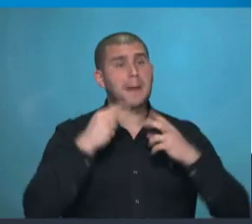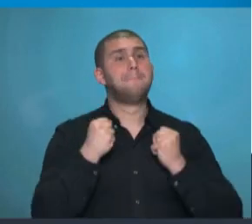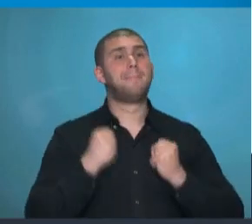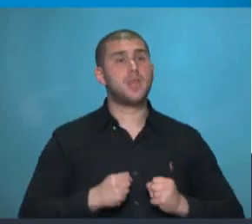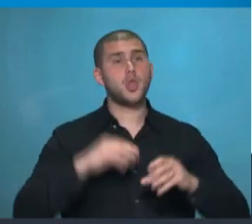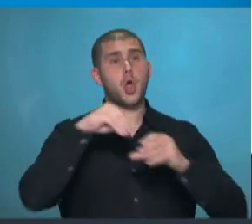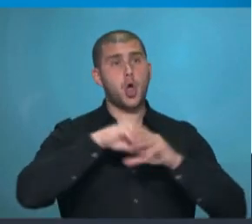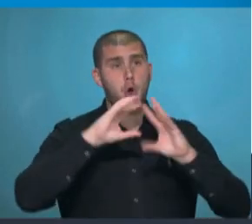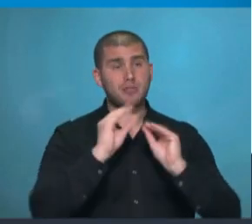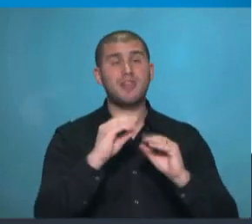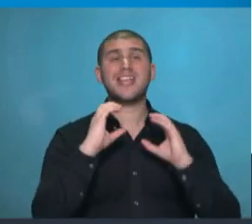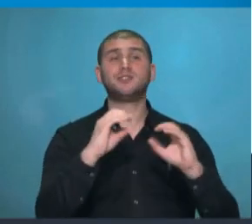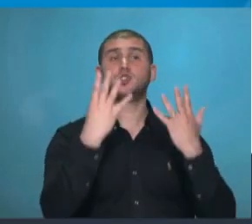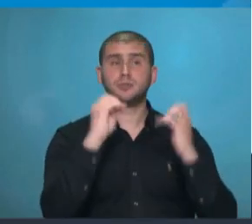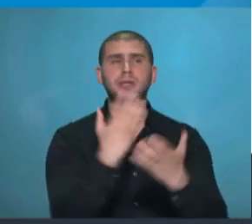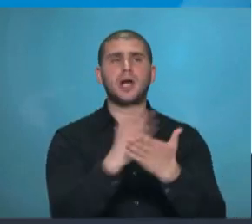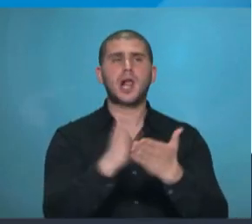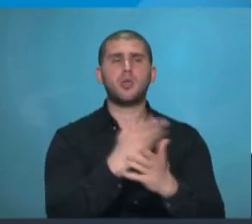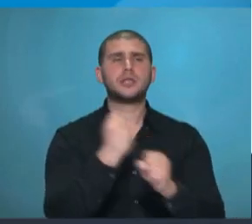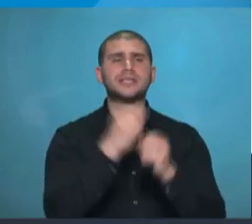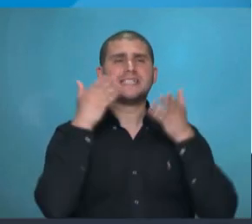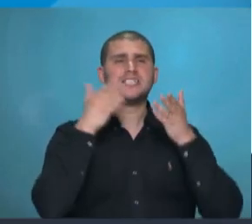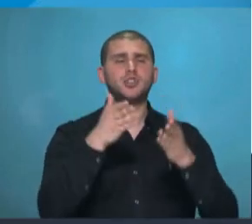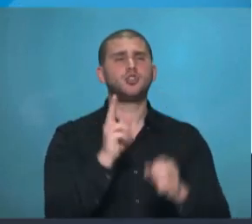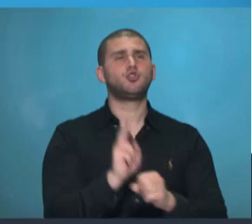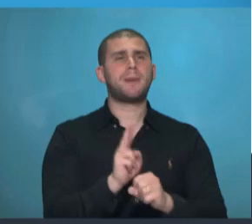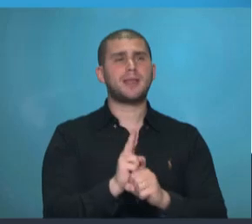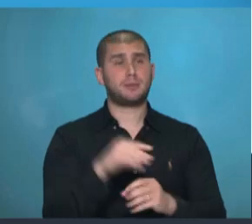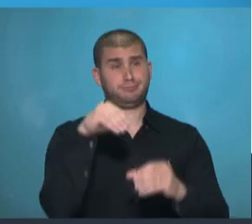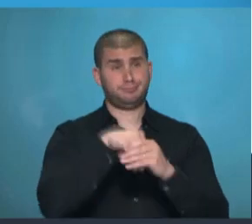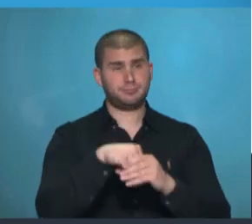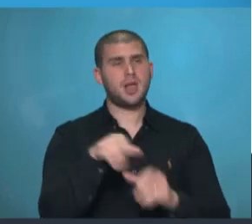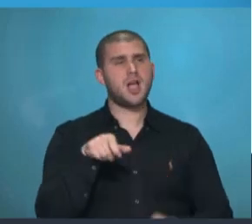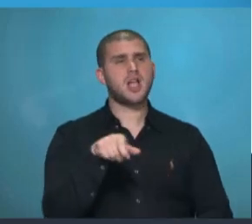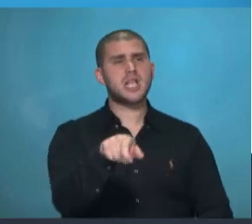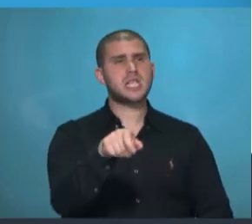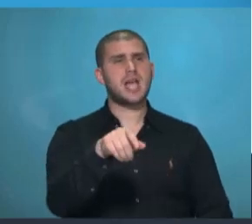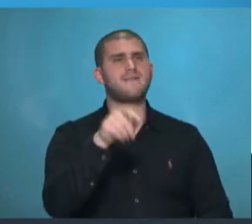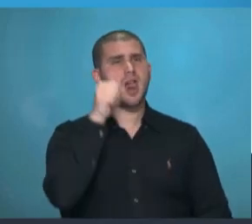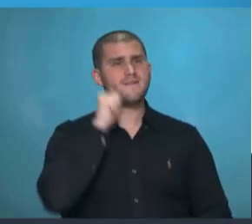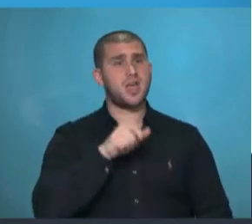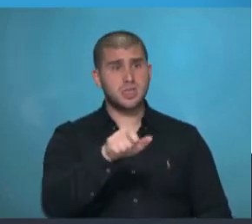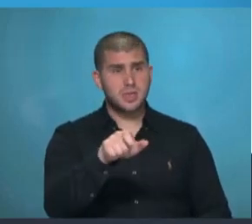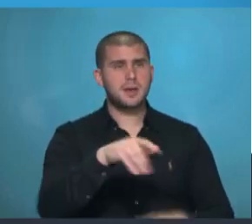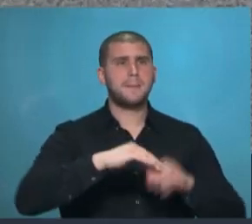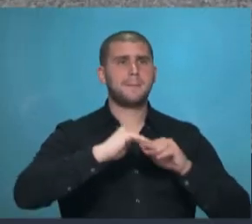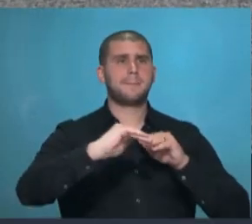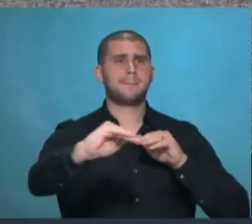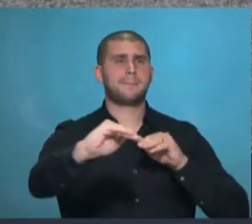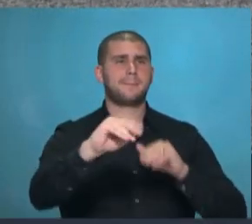הכוללת של כביש 90, הוחלט לנקוט בגישה שמרנית, במסגרתה סומן קו הפרדה רציף בקטע הדרך